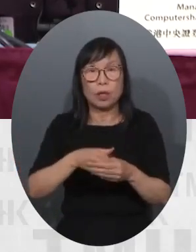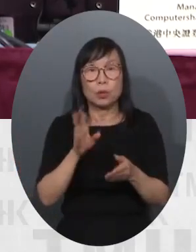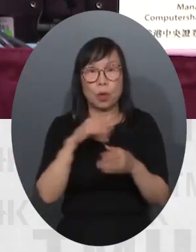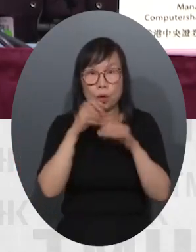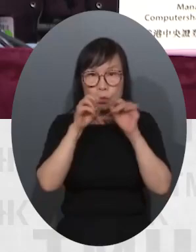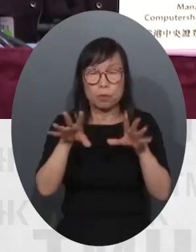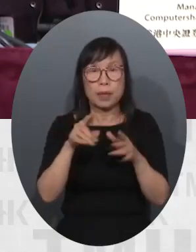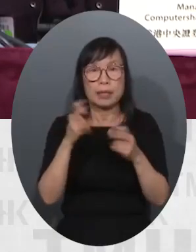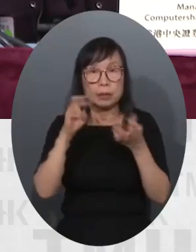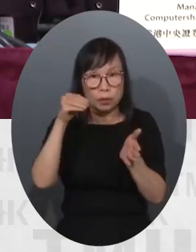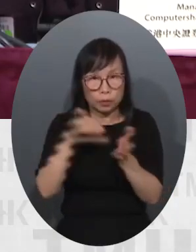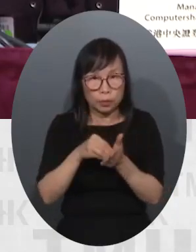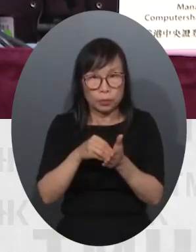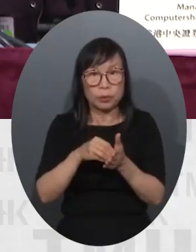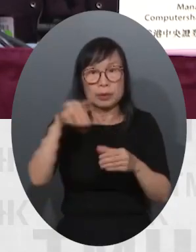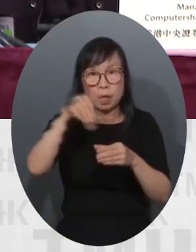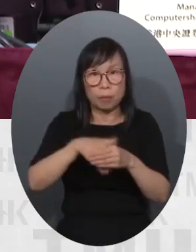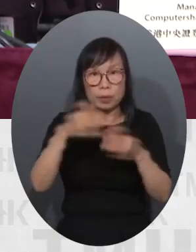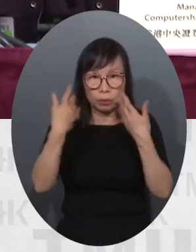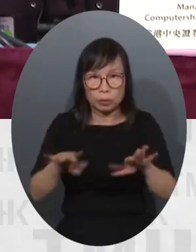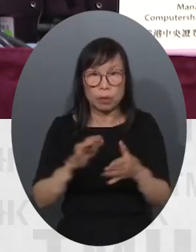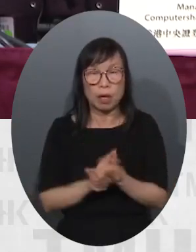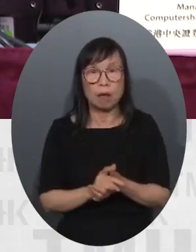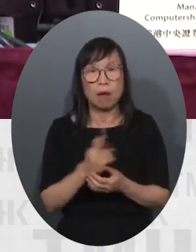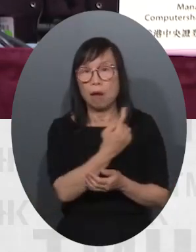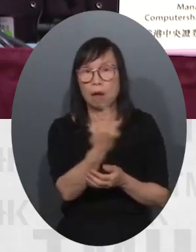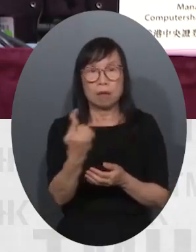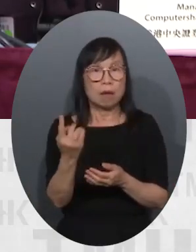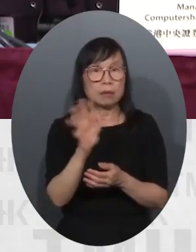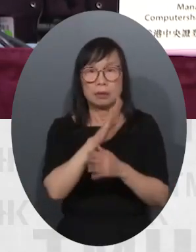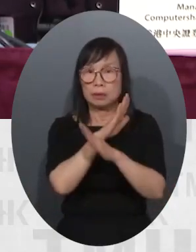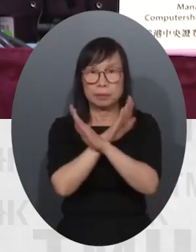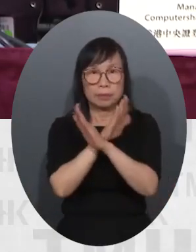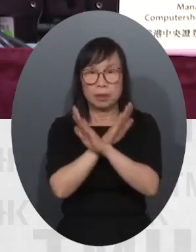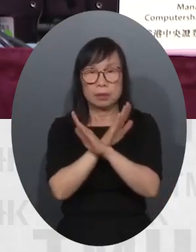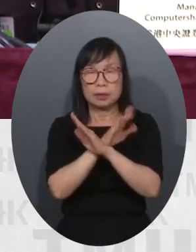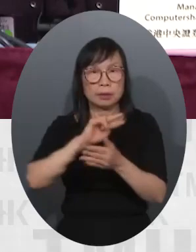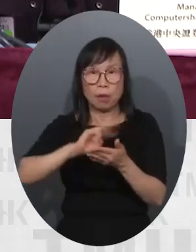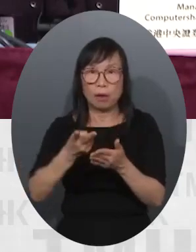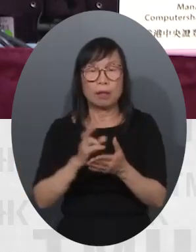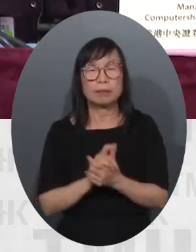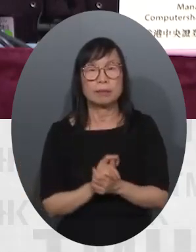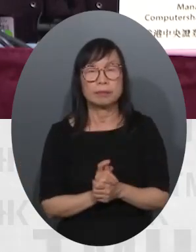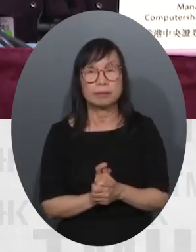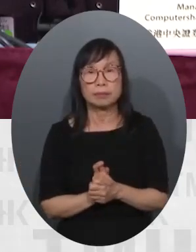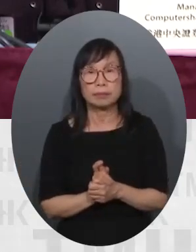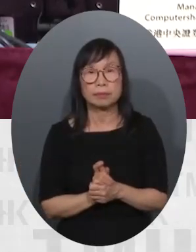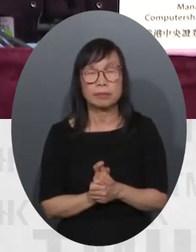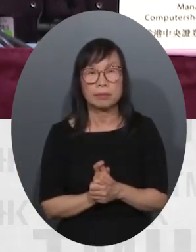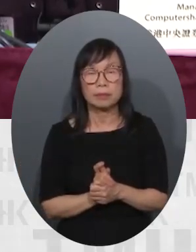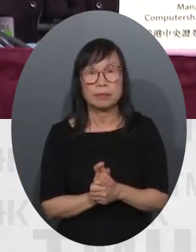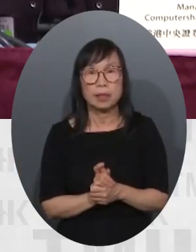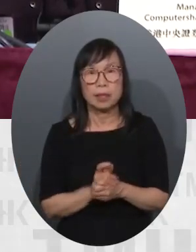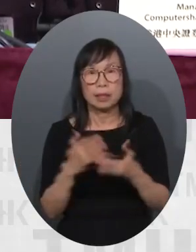布某一項決議案的投票結束後，各位就不可以再更改你的選擇。